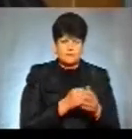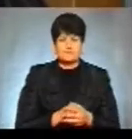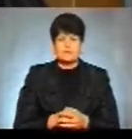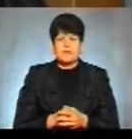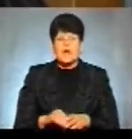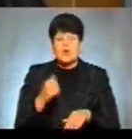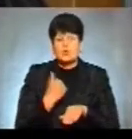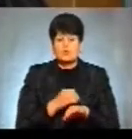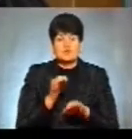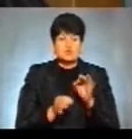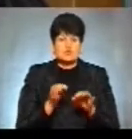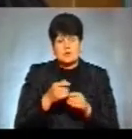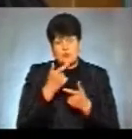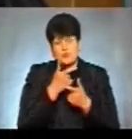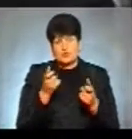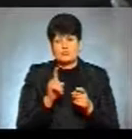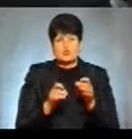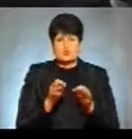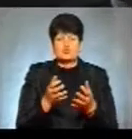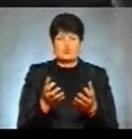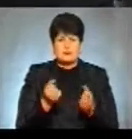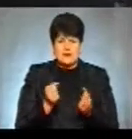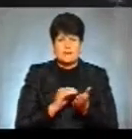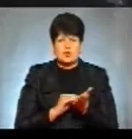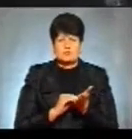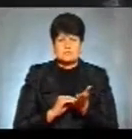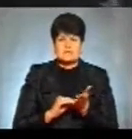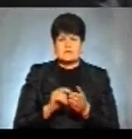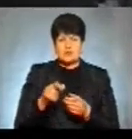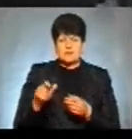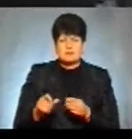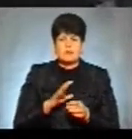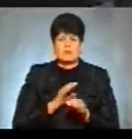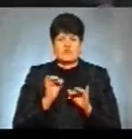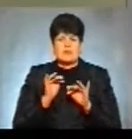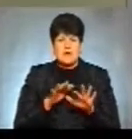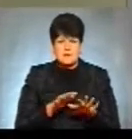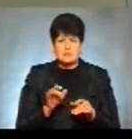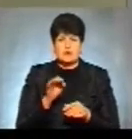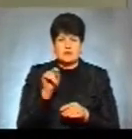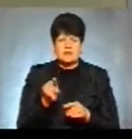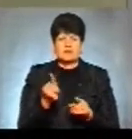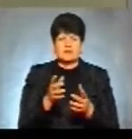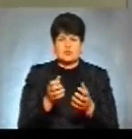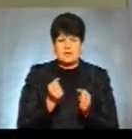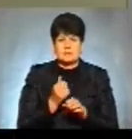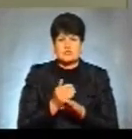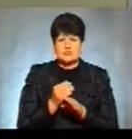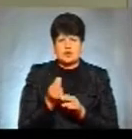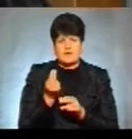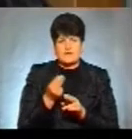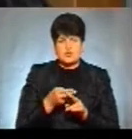Головуючий суддя Любомир Базан повідомив, що суд отримав розписки від осіб, на яких був напад, про те, що вони отримали часткове